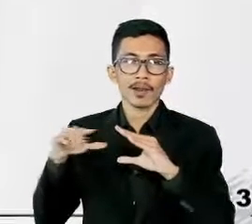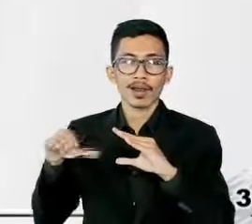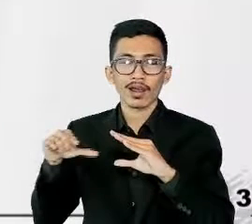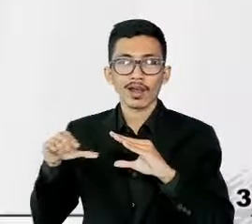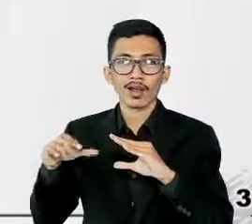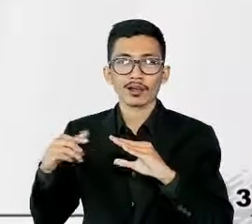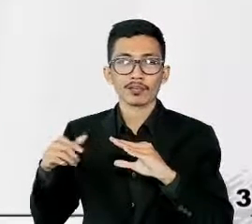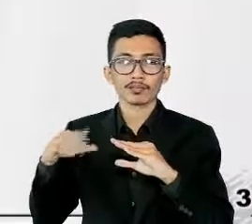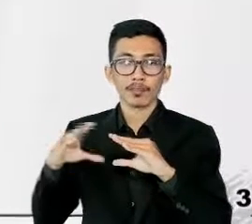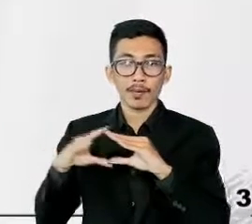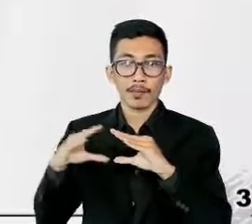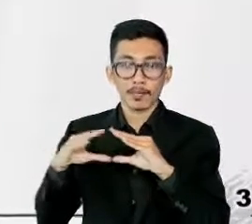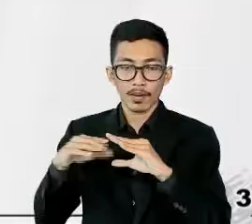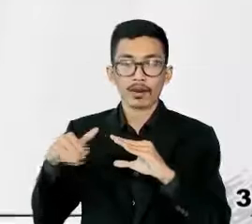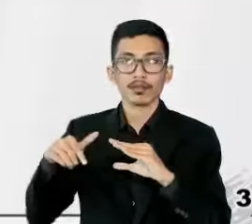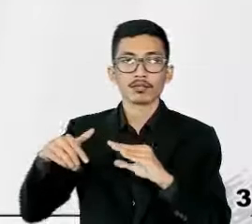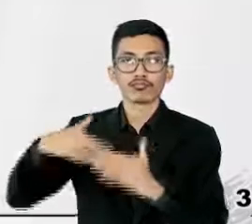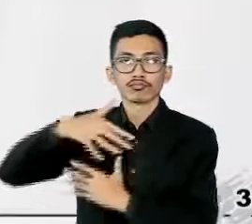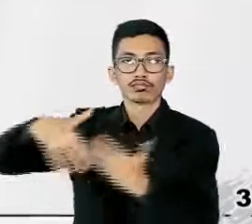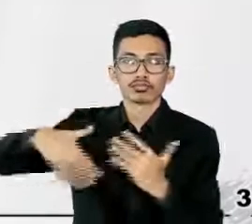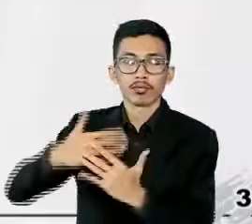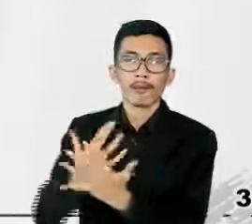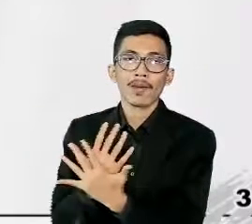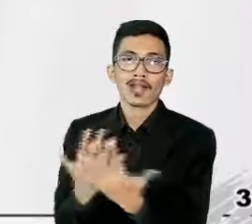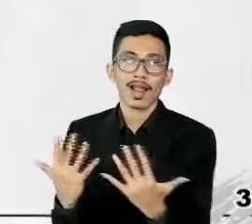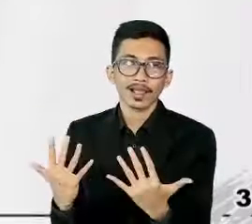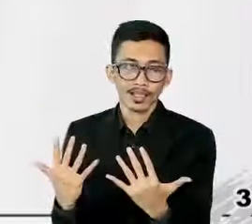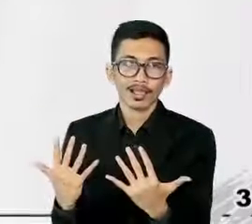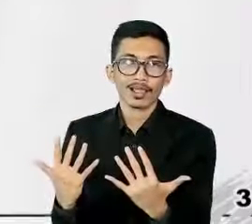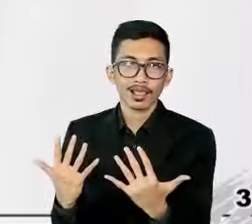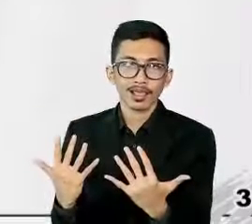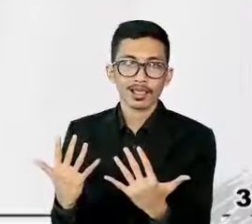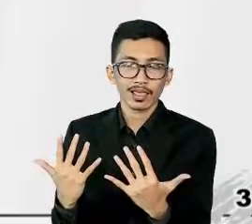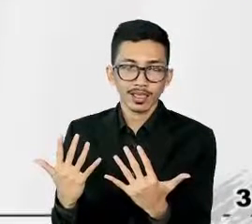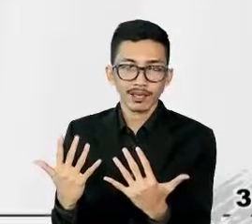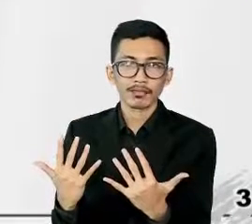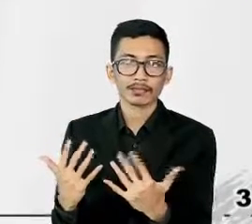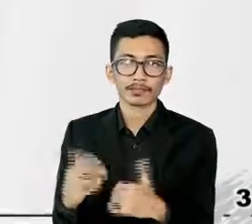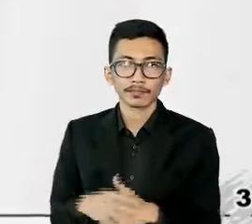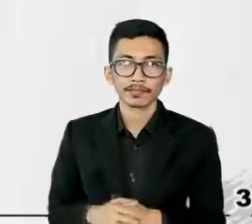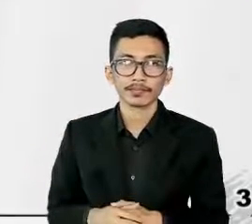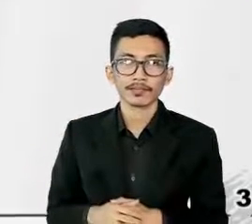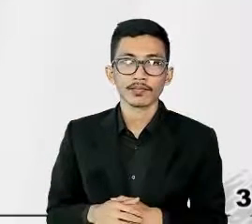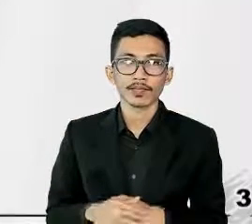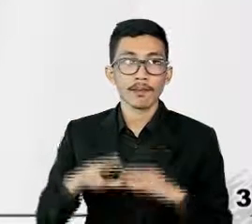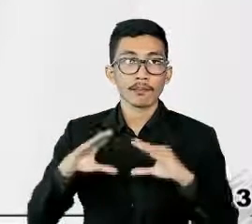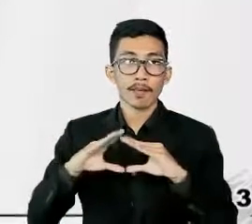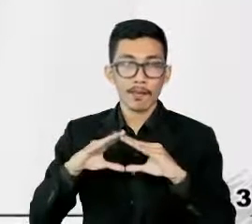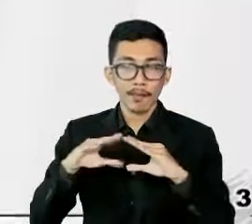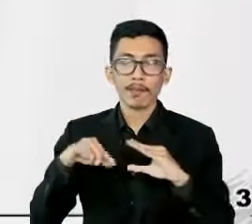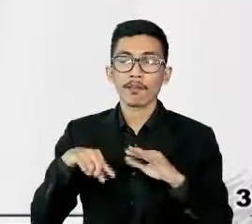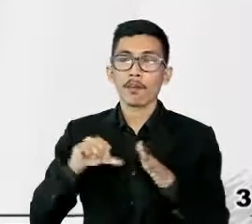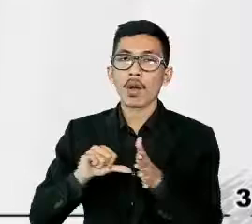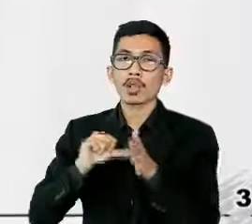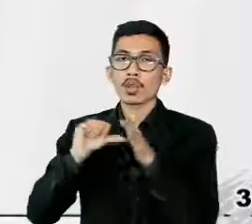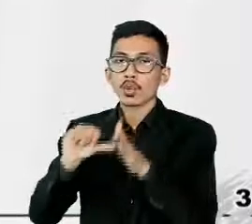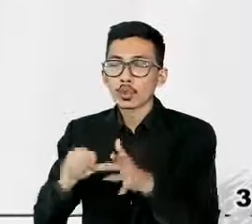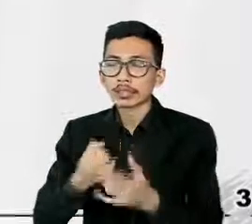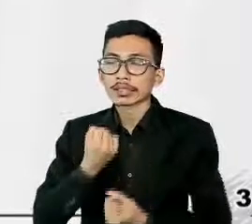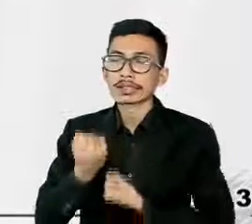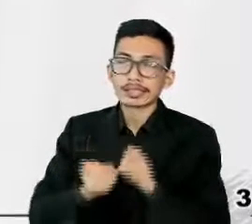dari elemen masyarakat Hai yang di diperbantukan untuk melaksanakan secara